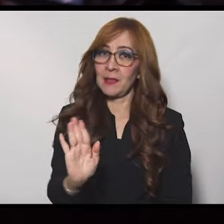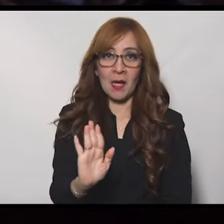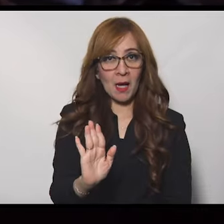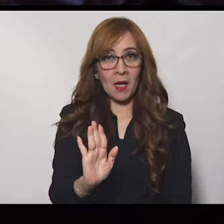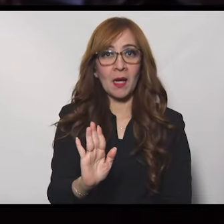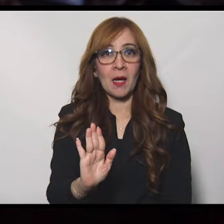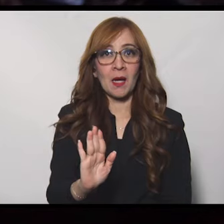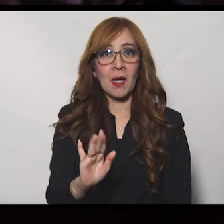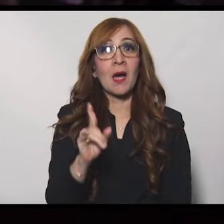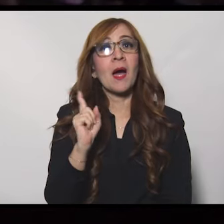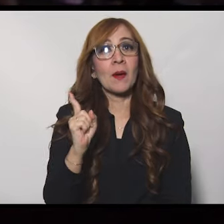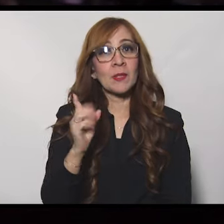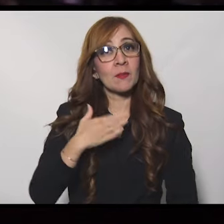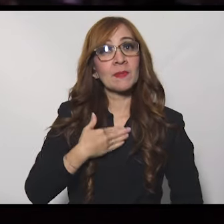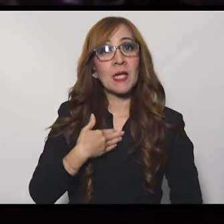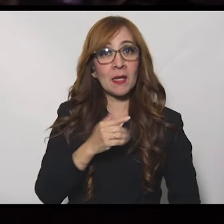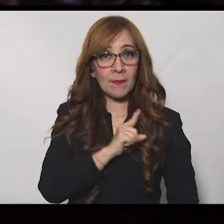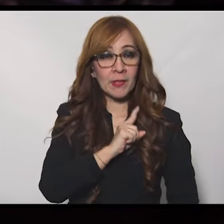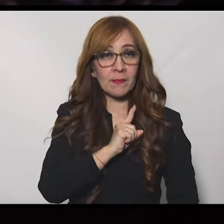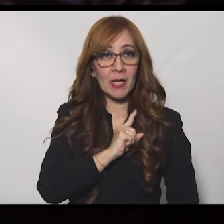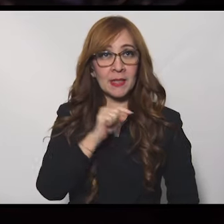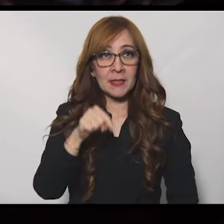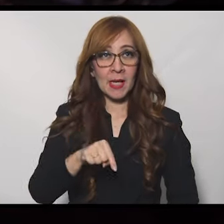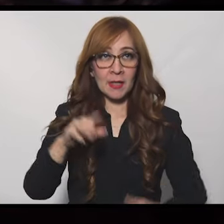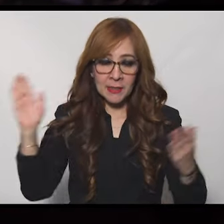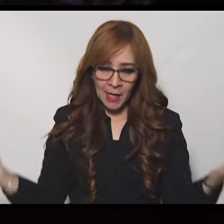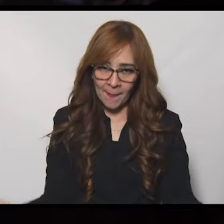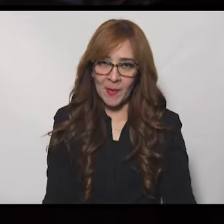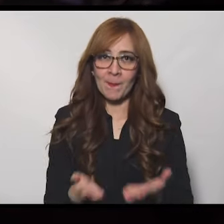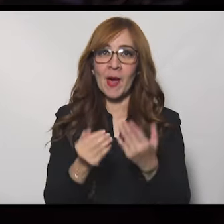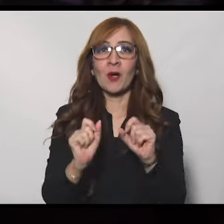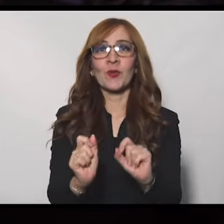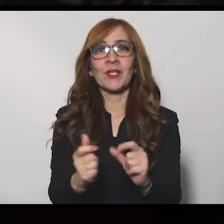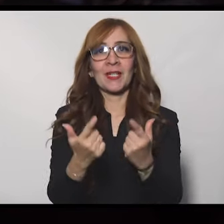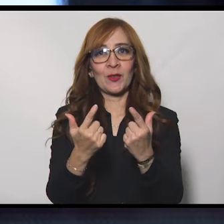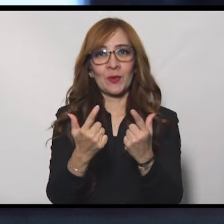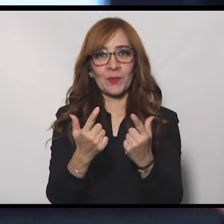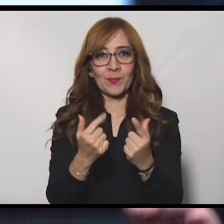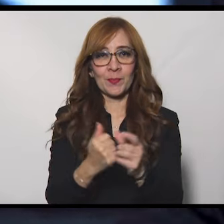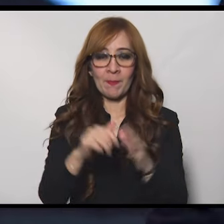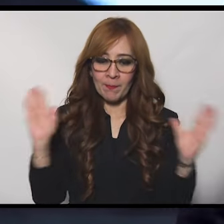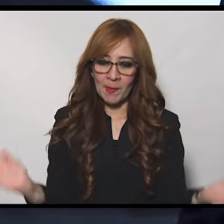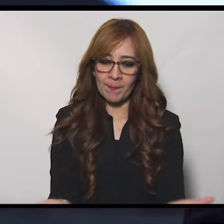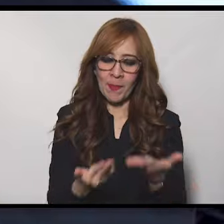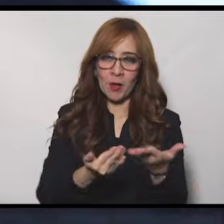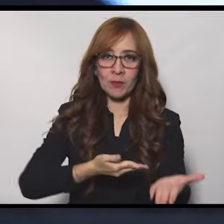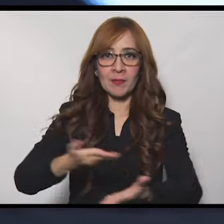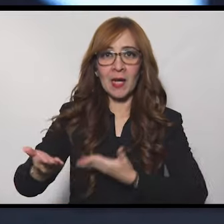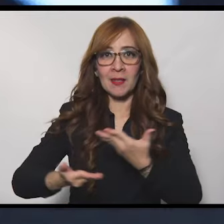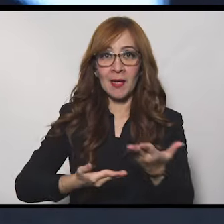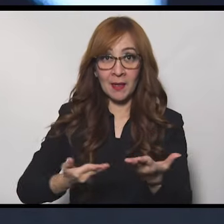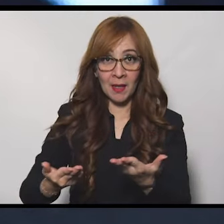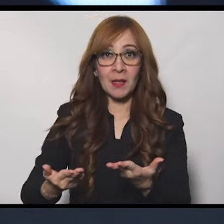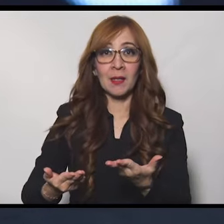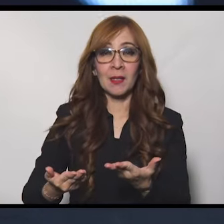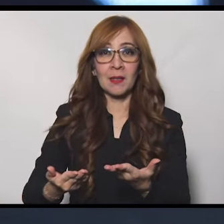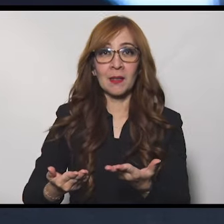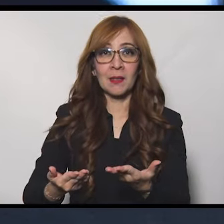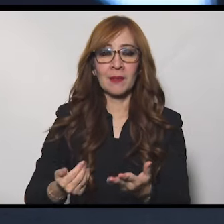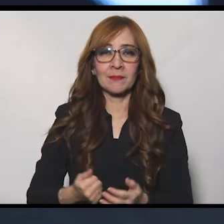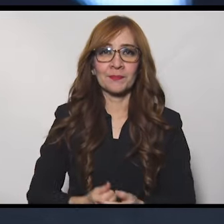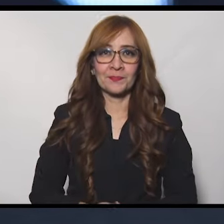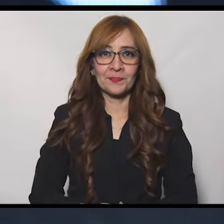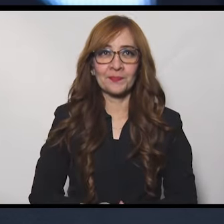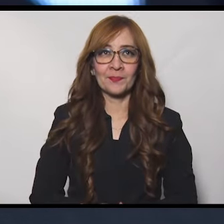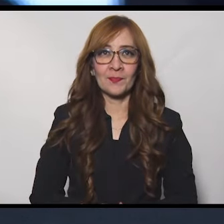Ya, karena saya pribadi juga saat ini sedang membangun kehidupan. Membangun pelayanan yang Tuhan, ini sebentar,